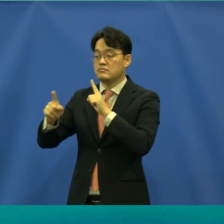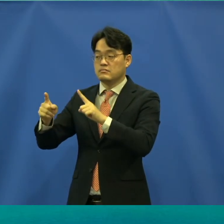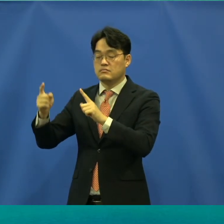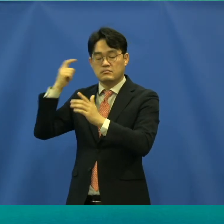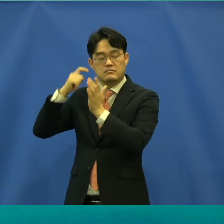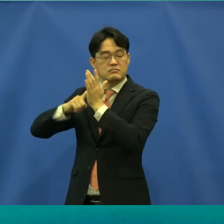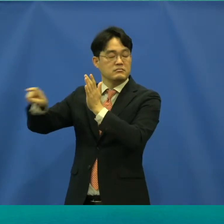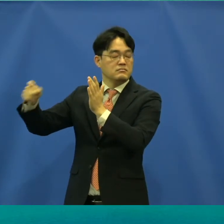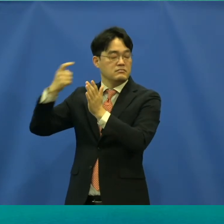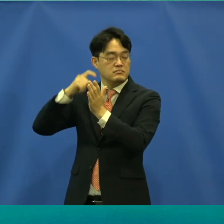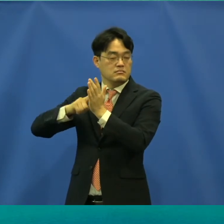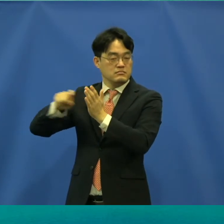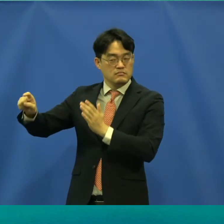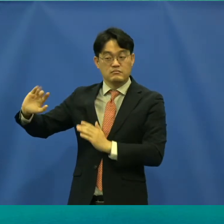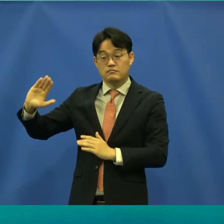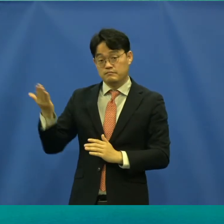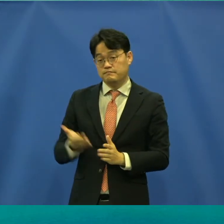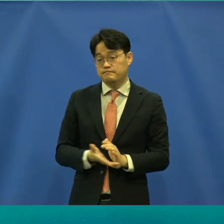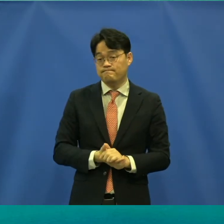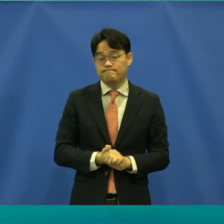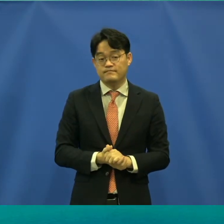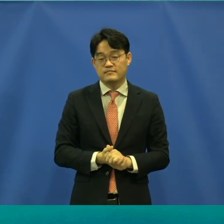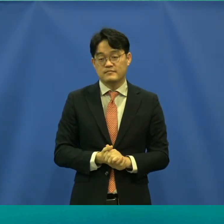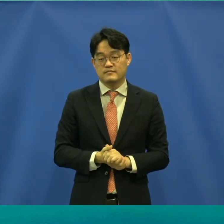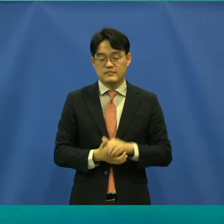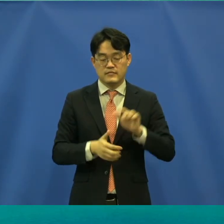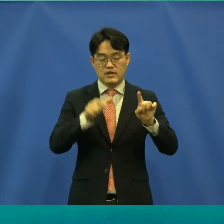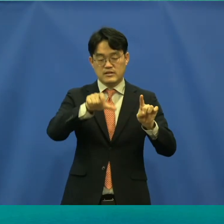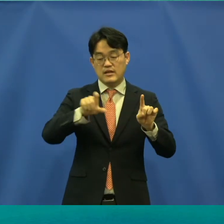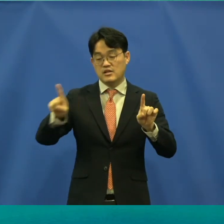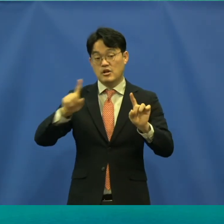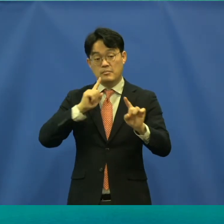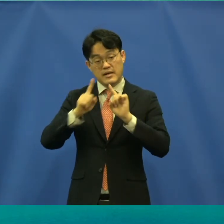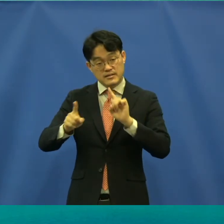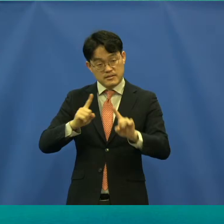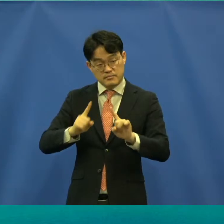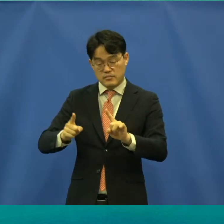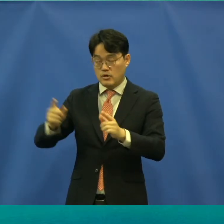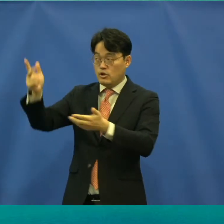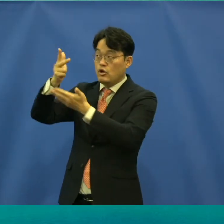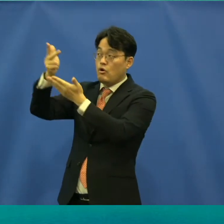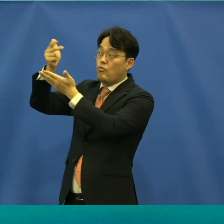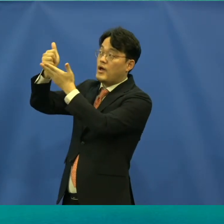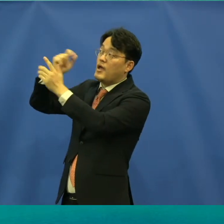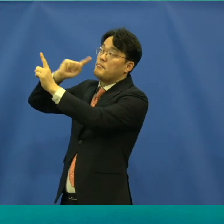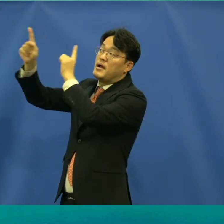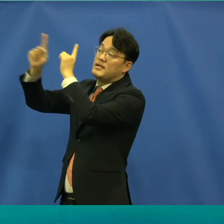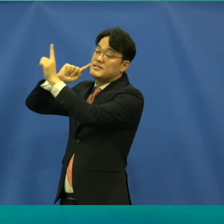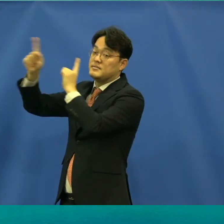자, 1절을 다시 보면 여호와의 말씀이 아미떼의 아들 요나에게 임하니라.